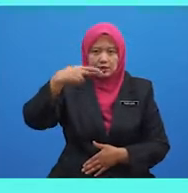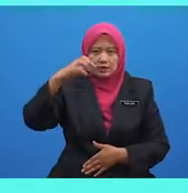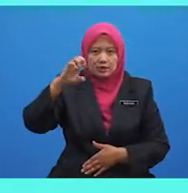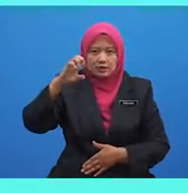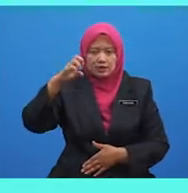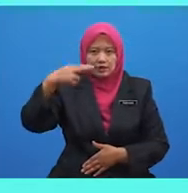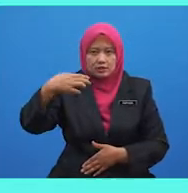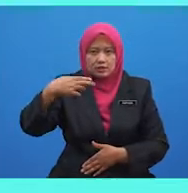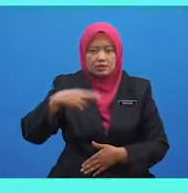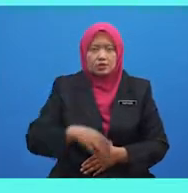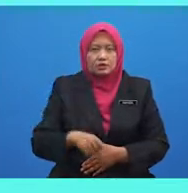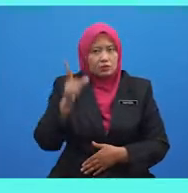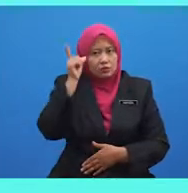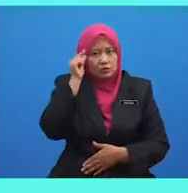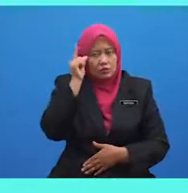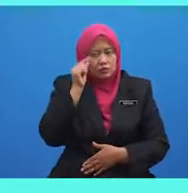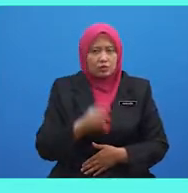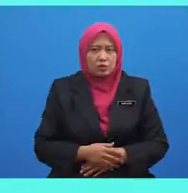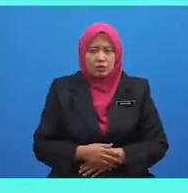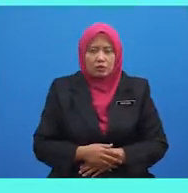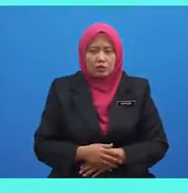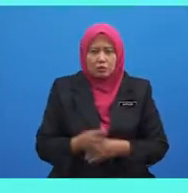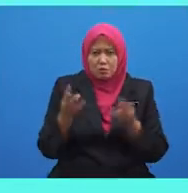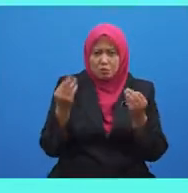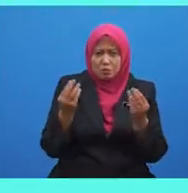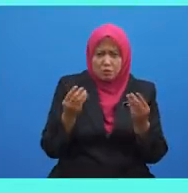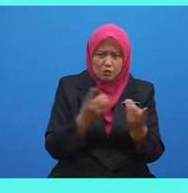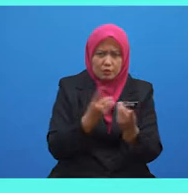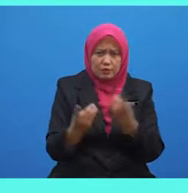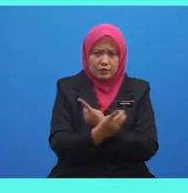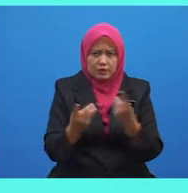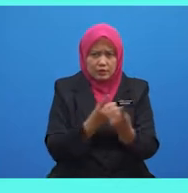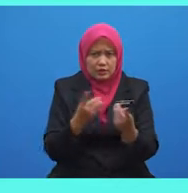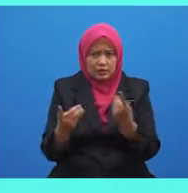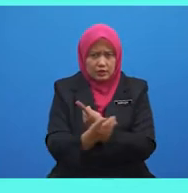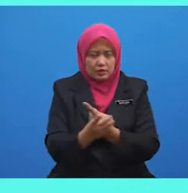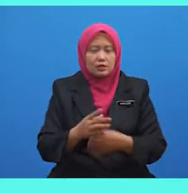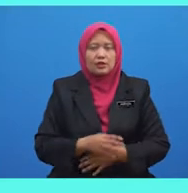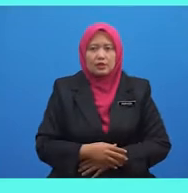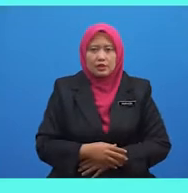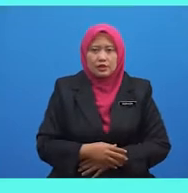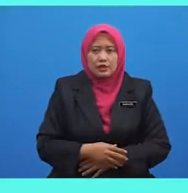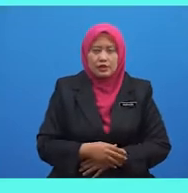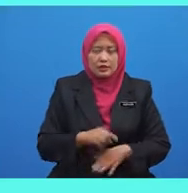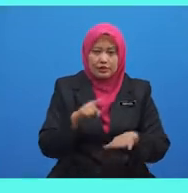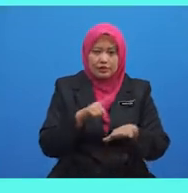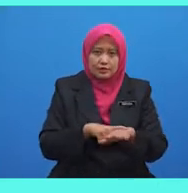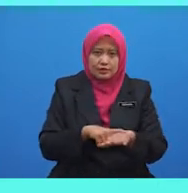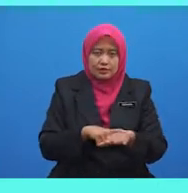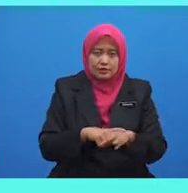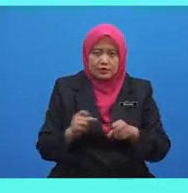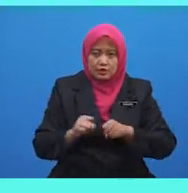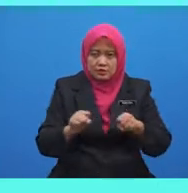untuk menguasai perdagangan di Selat Melaka. Perang ini dikenali sebagai Perang Tiga Segi atau